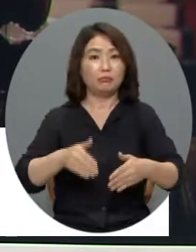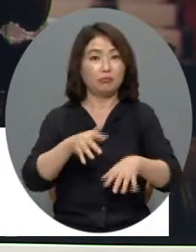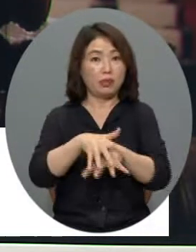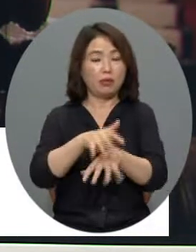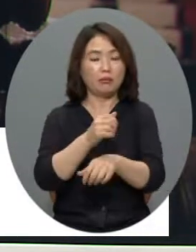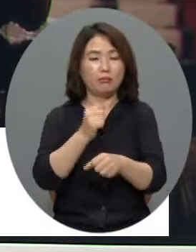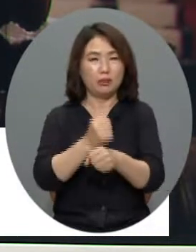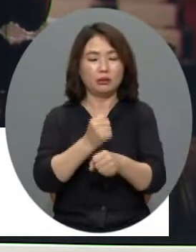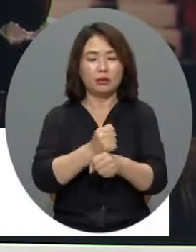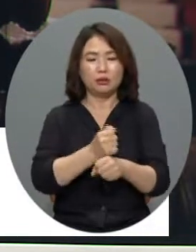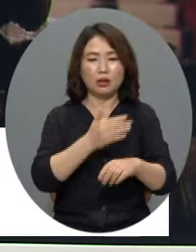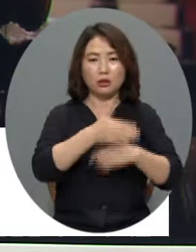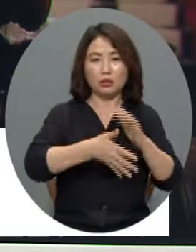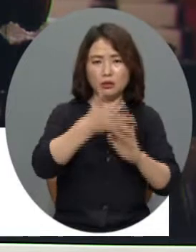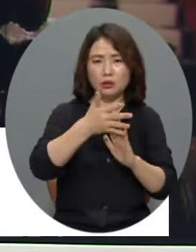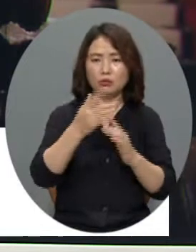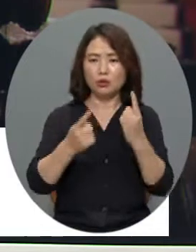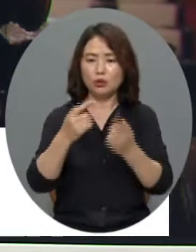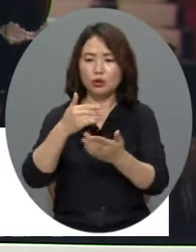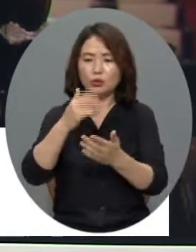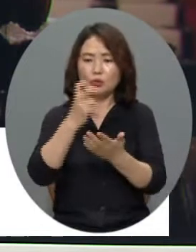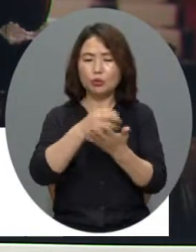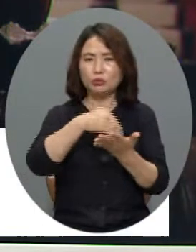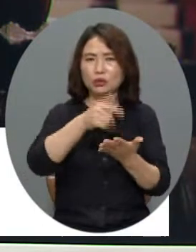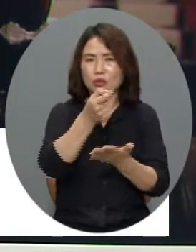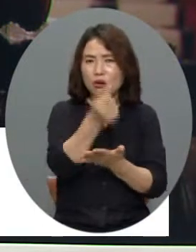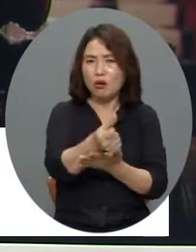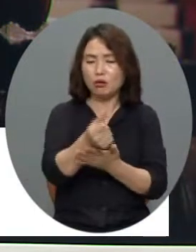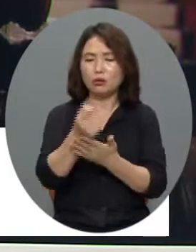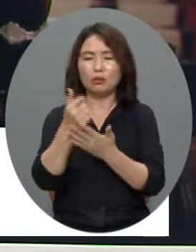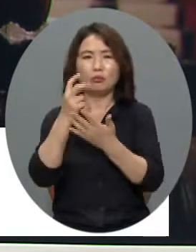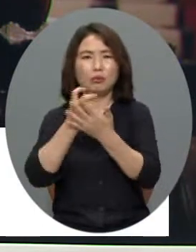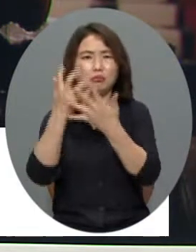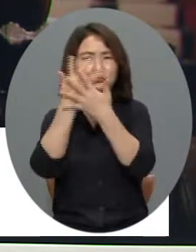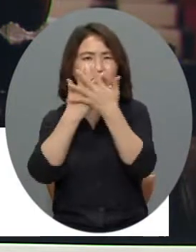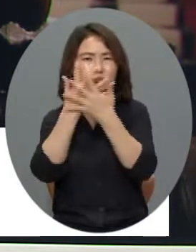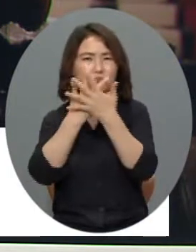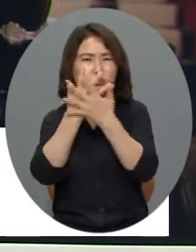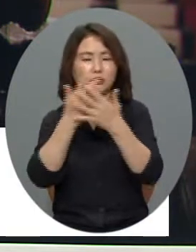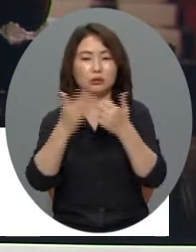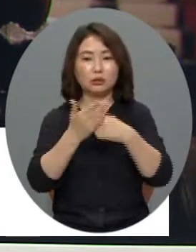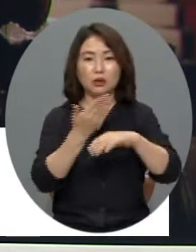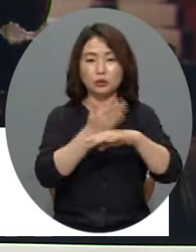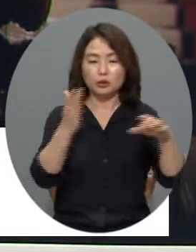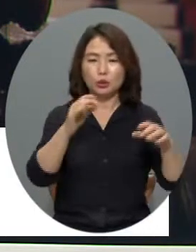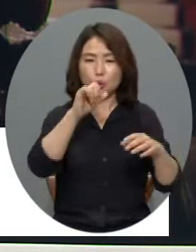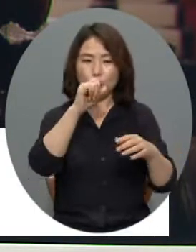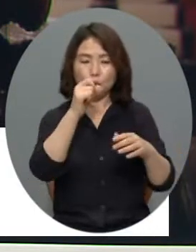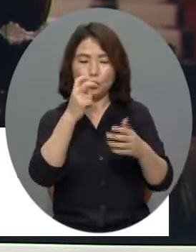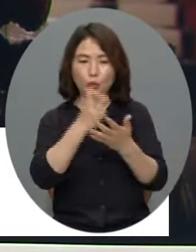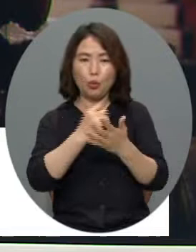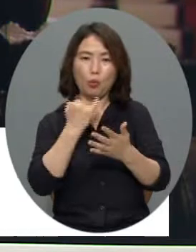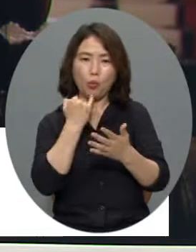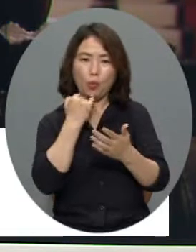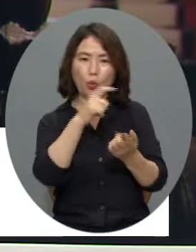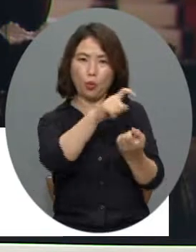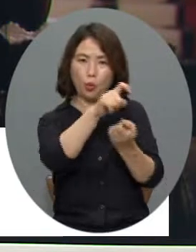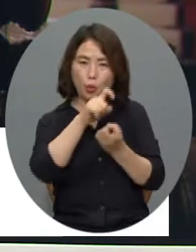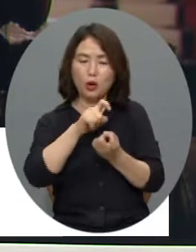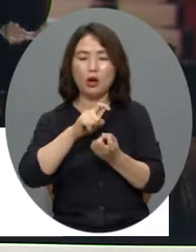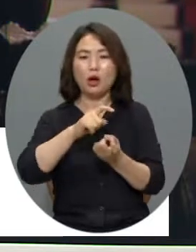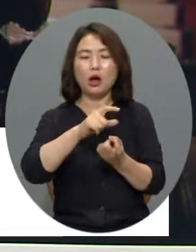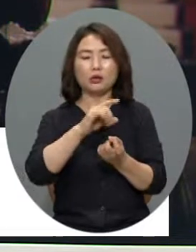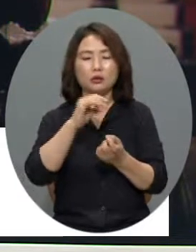대구시의 조례 는 다른 시 도에 비해 수도 적으면서 o 한 경우도 많은데요 다른 지역의 좋은 조례를 대구에 도입하자는